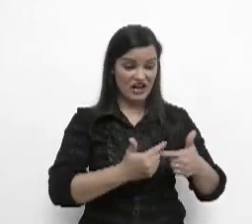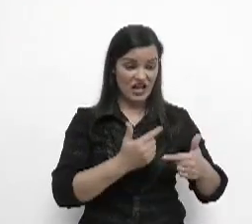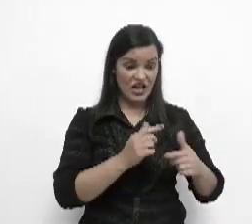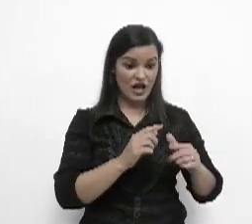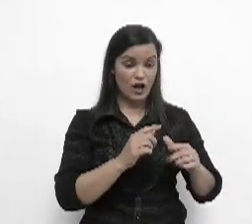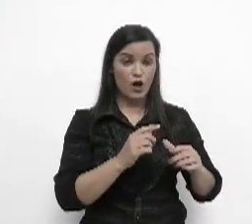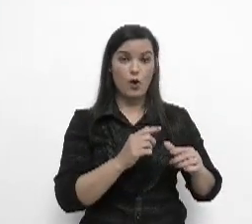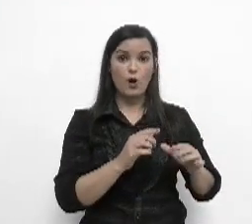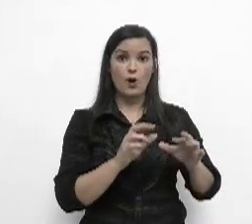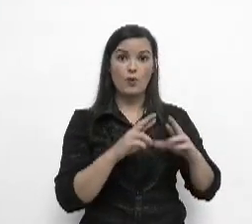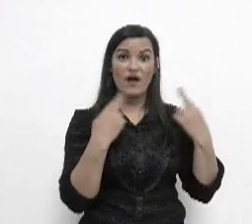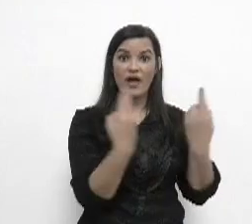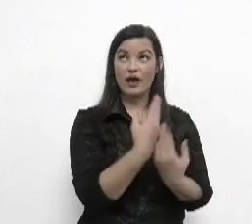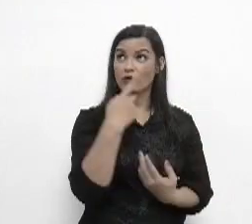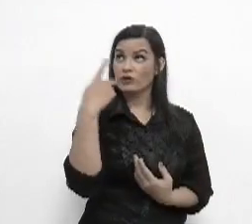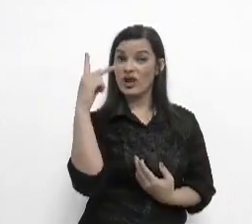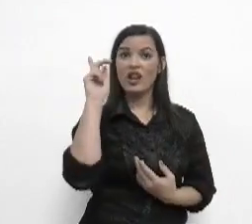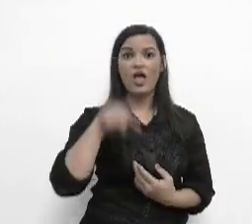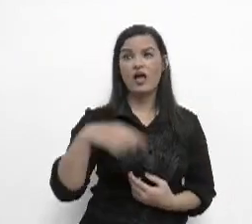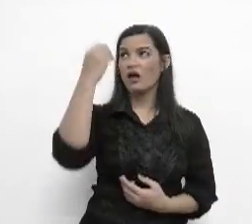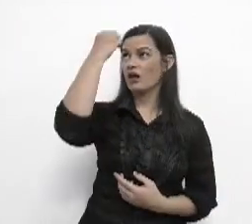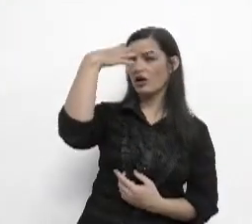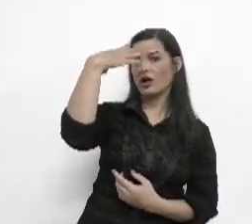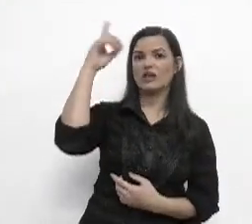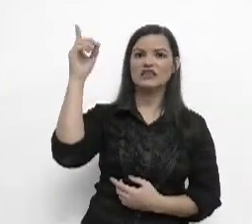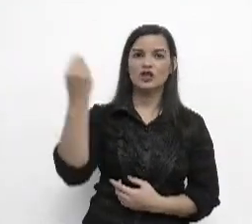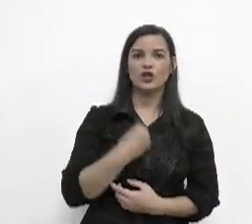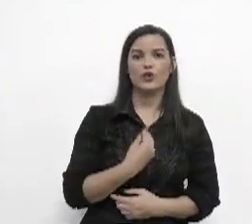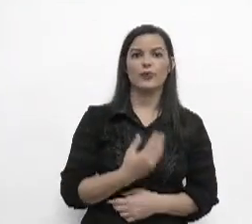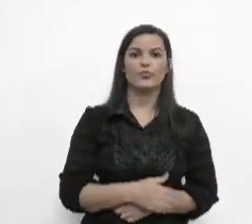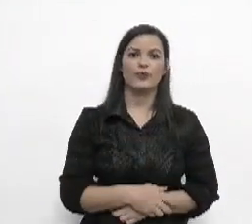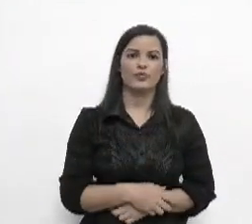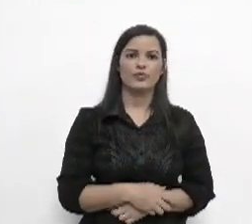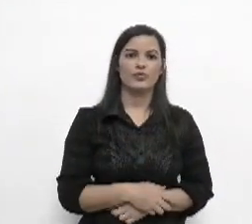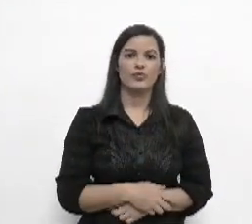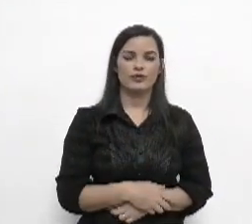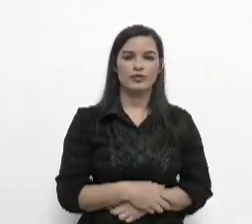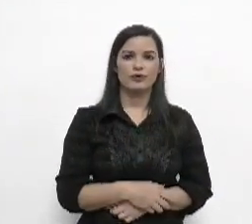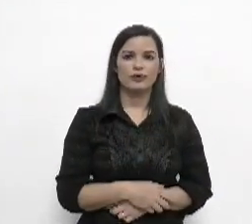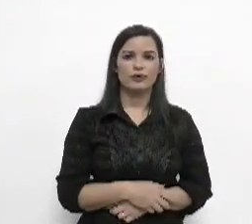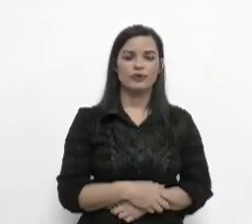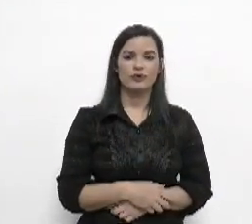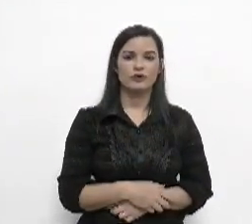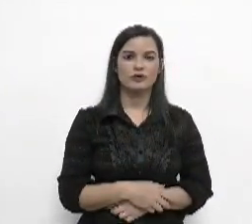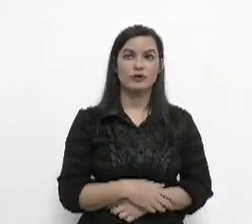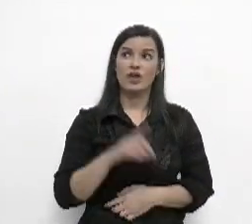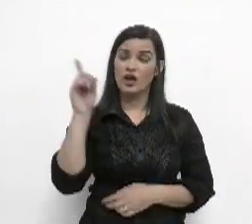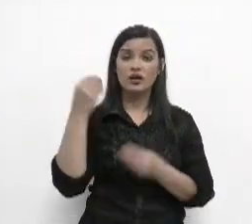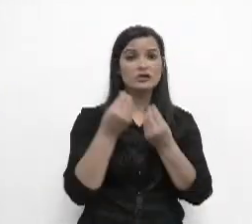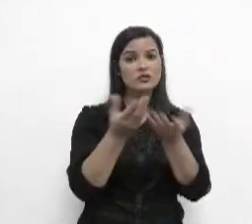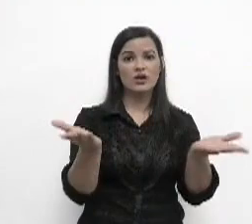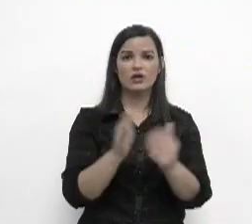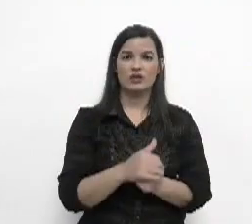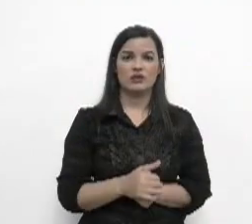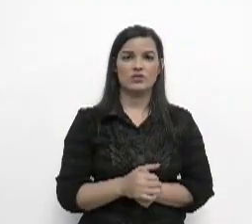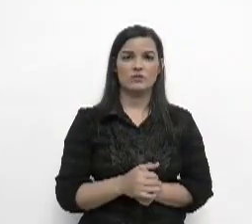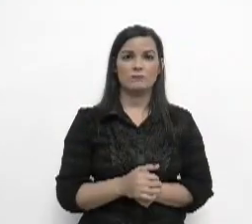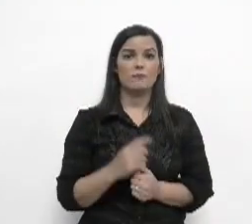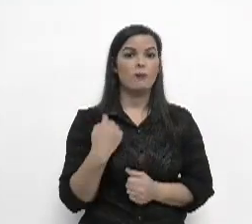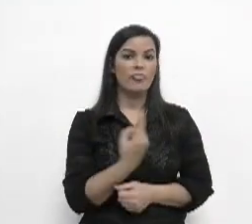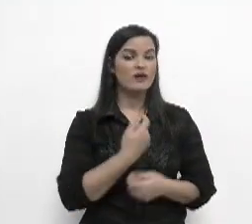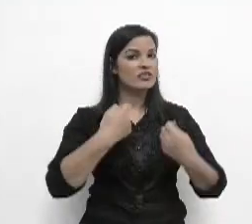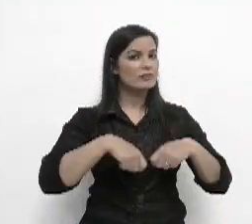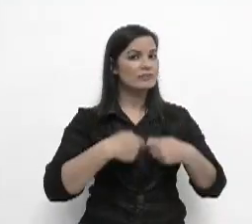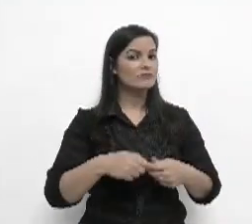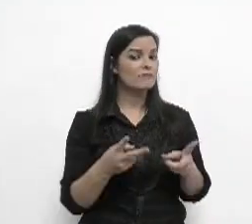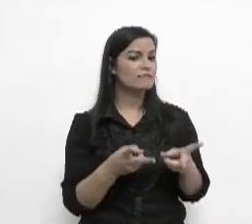graça. 은혜에 대한 자각이 우리에게 있어야 귀한 도구로 쓰임을 받을 수가 있습니다. Temos que ter essa percepção da